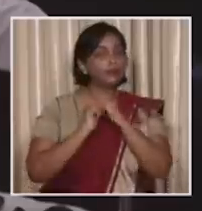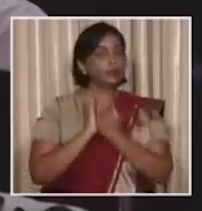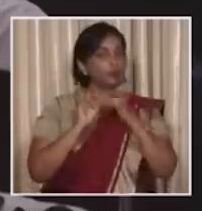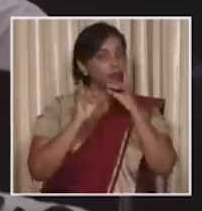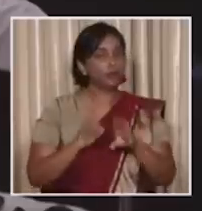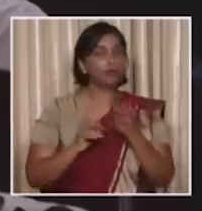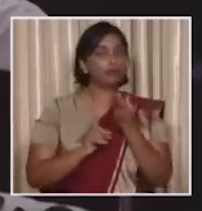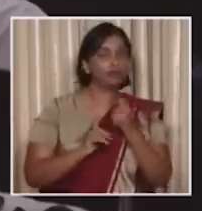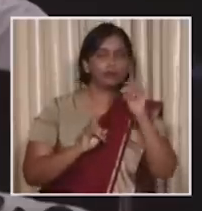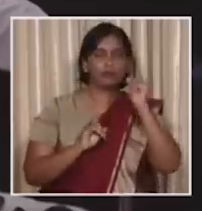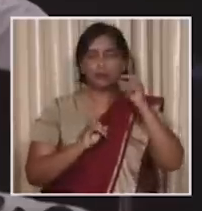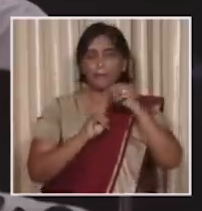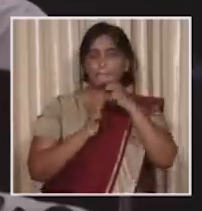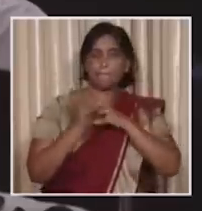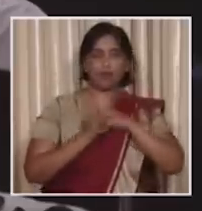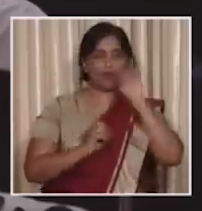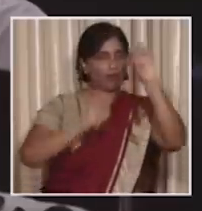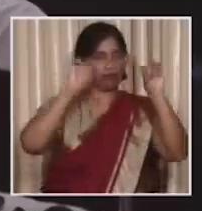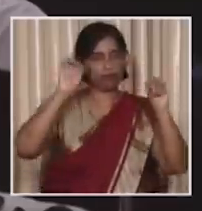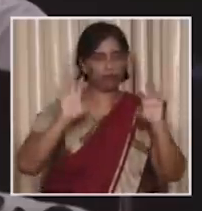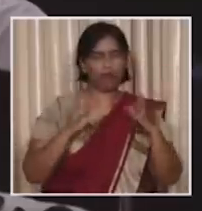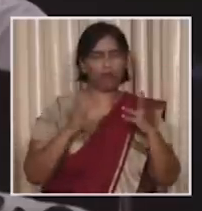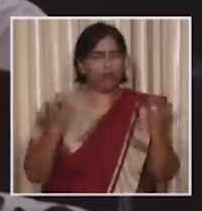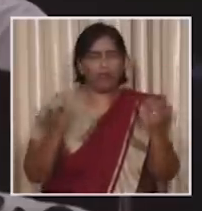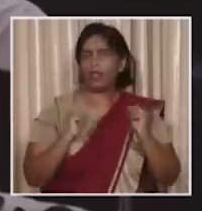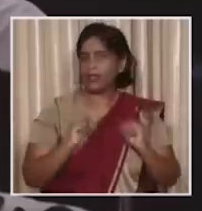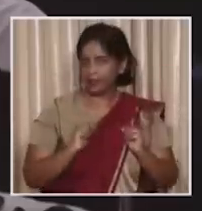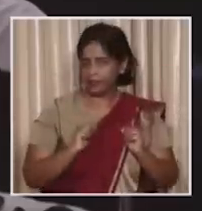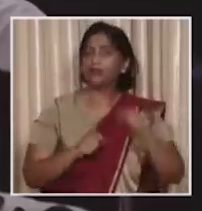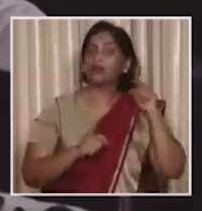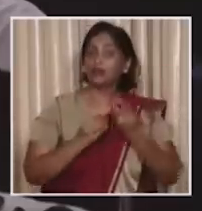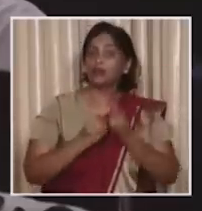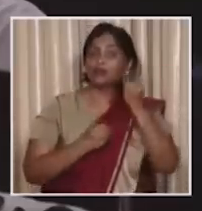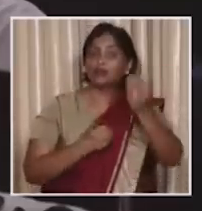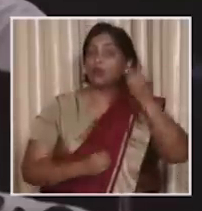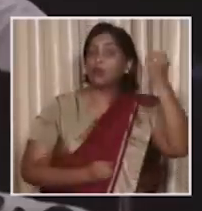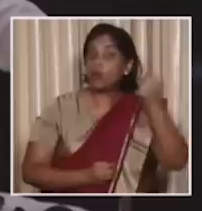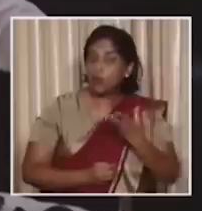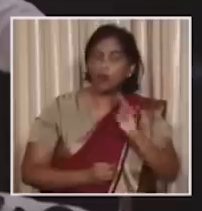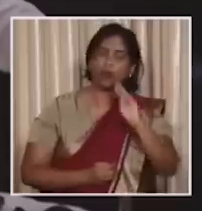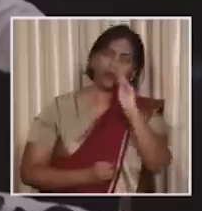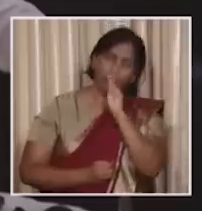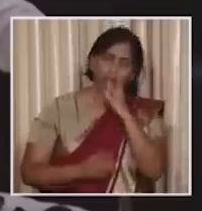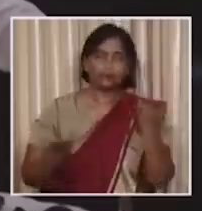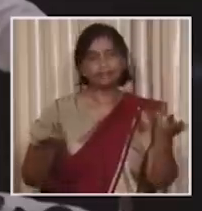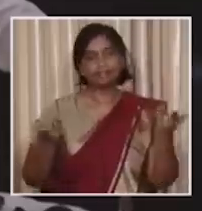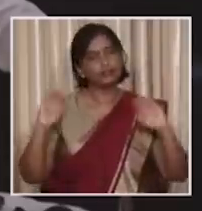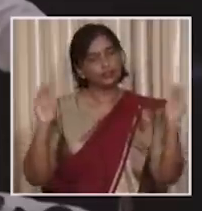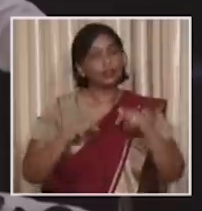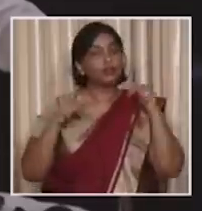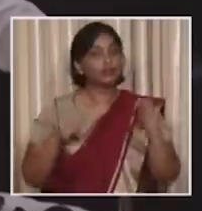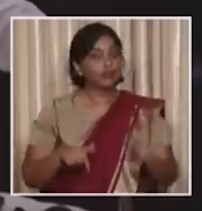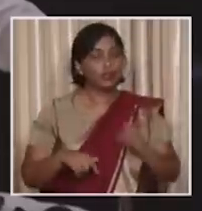අදාළ ප්‍රතිපාදන ඇතම් පළාත්වලට මේ දක්වා ලබා දීමට පියවර ගෙන නොමැත්තේ මන්ද? ඒවා ලබා දෙන්නේ කවදාද? අඩුම තරමේ